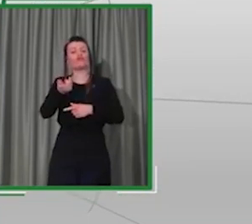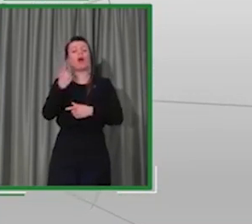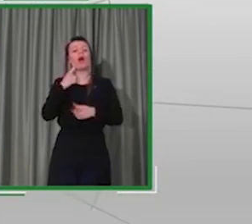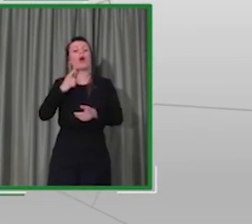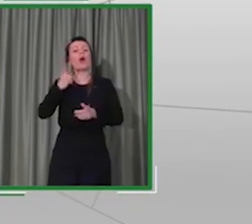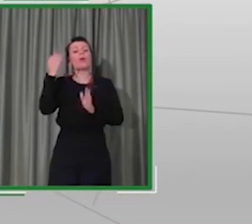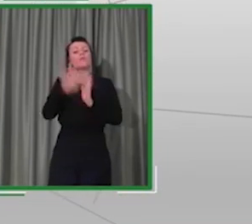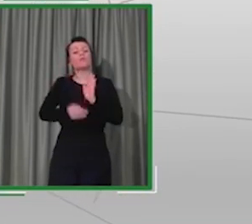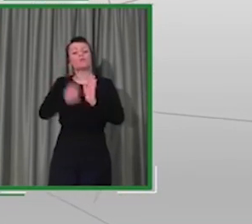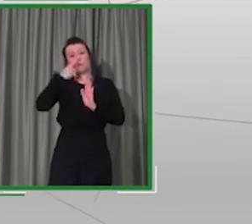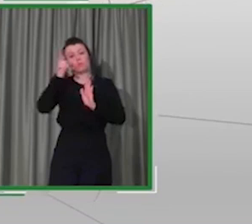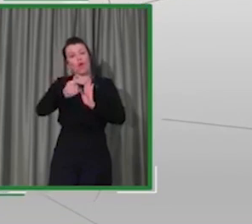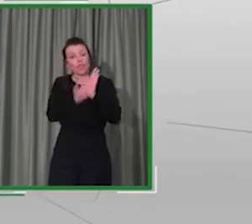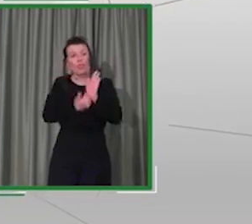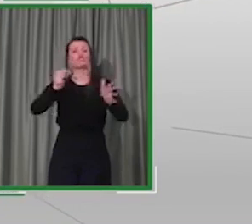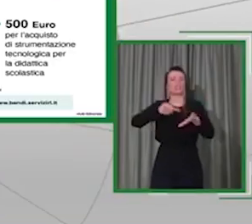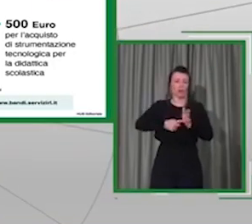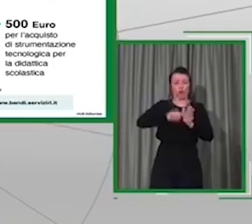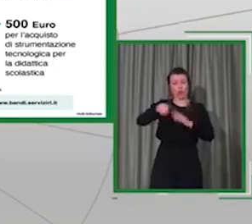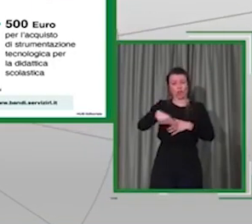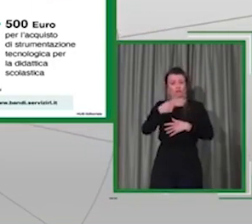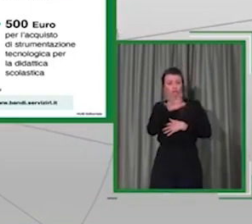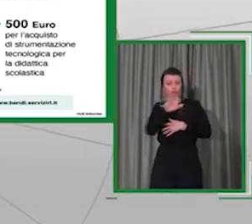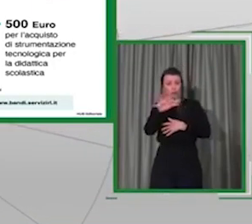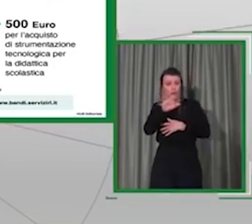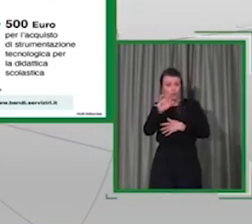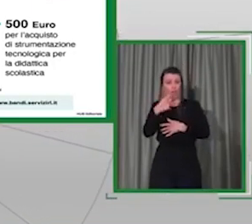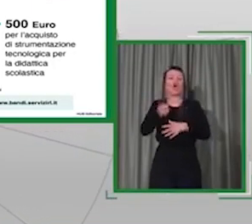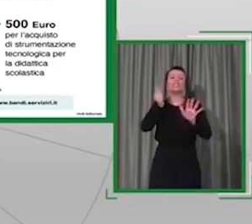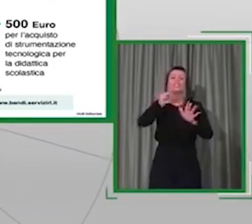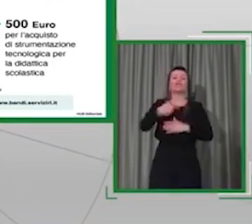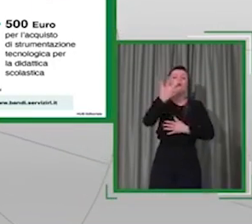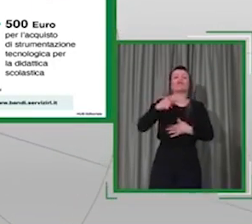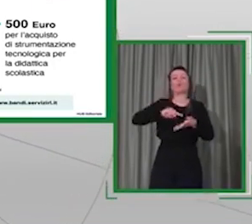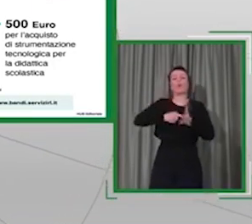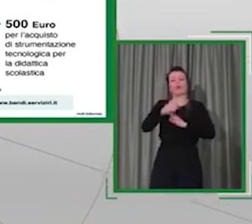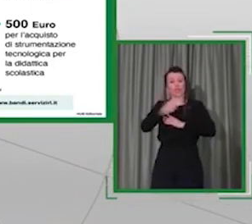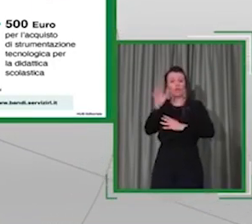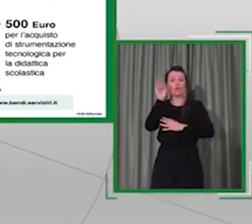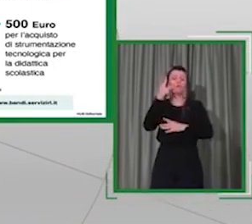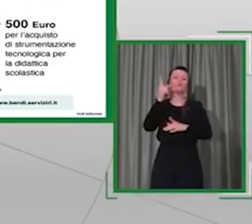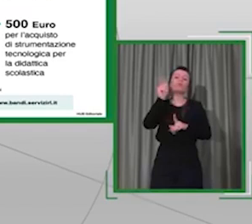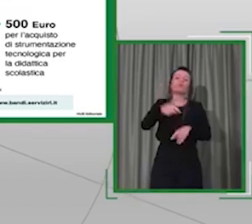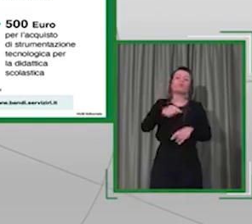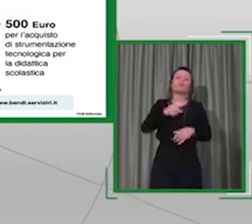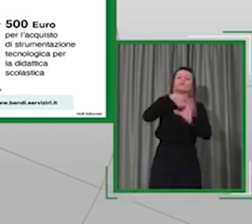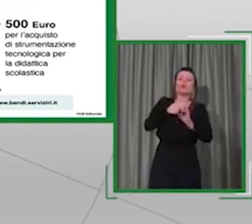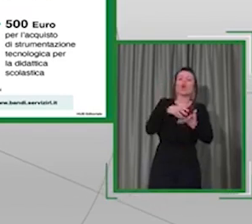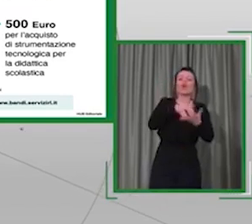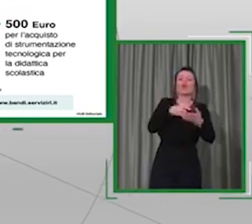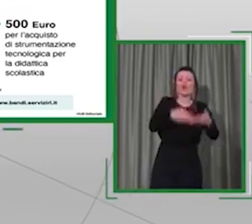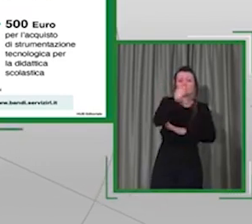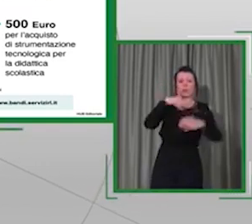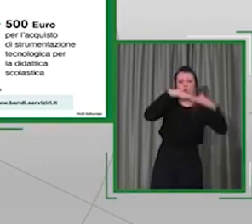euro con contributi per il mutuo della prima casa e contributi per il learning degli